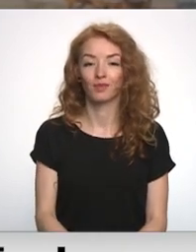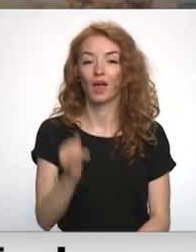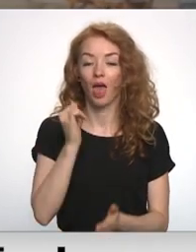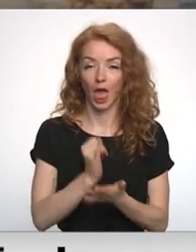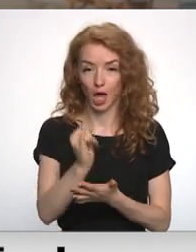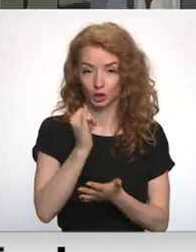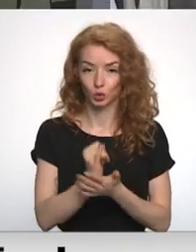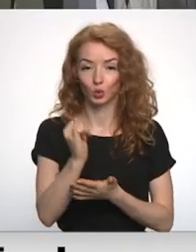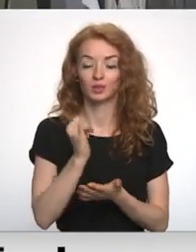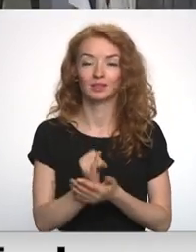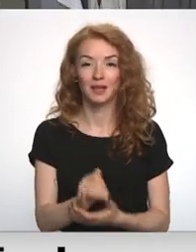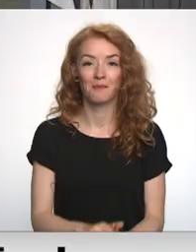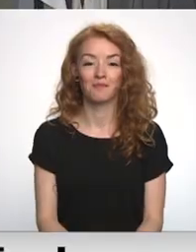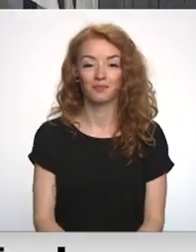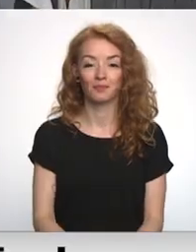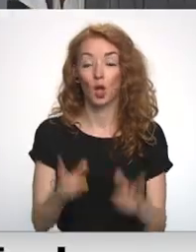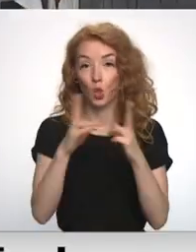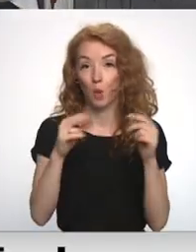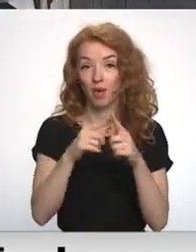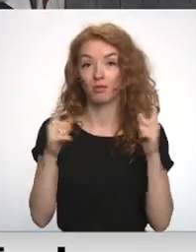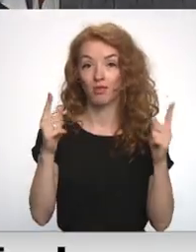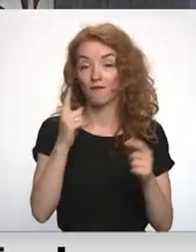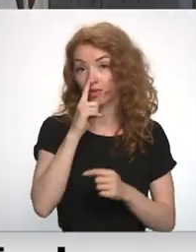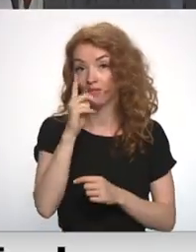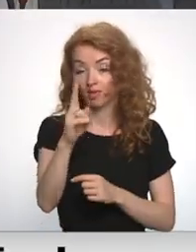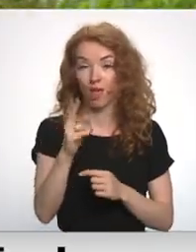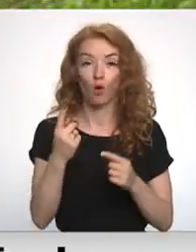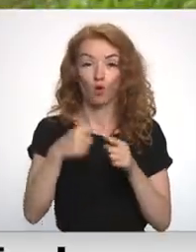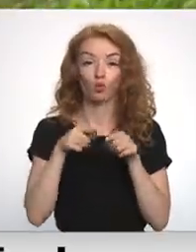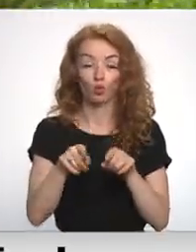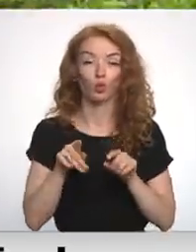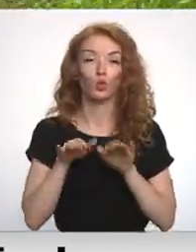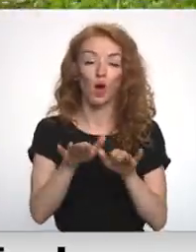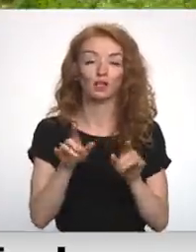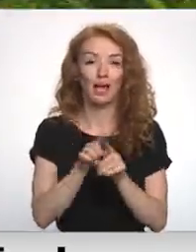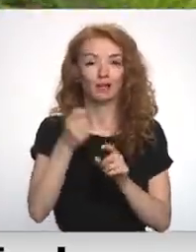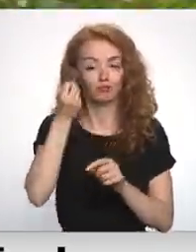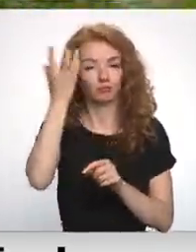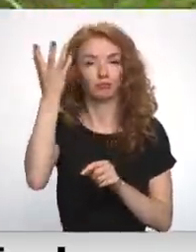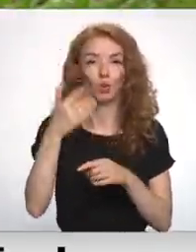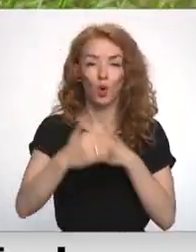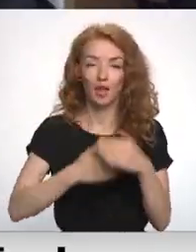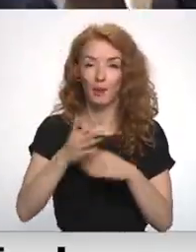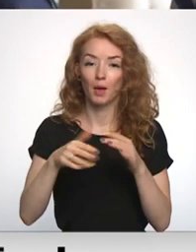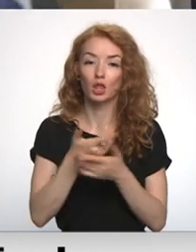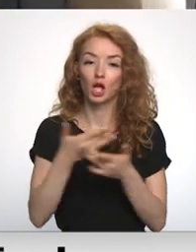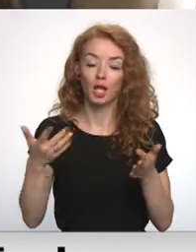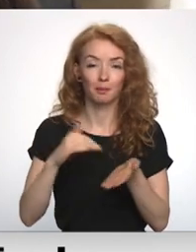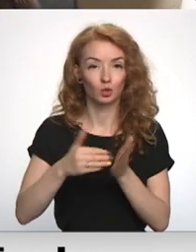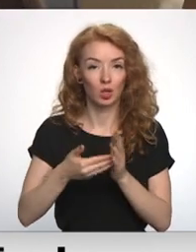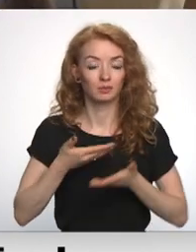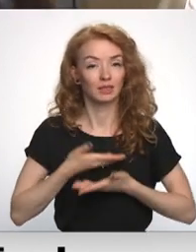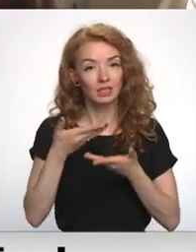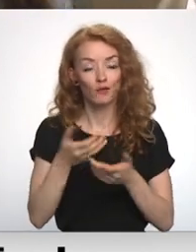ekskursijā. Nometnes ilgums viena nedēļa, kuras laikā noris arī izzinošas nodarbības par dažādām sadzīviskām lietām,